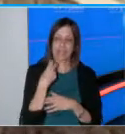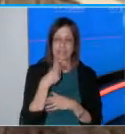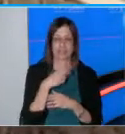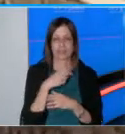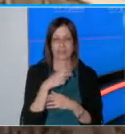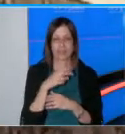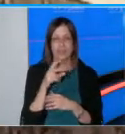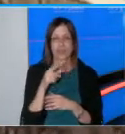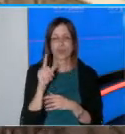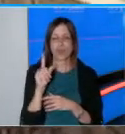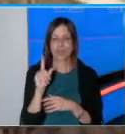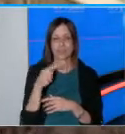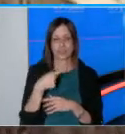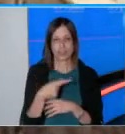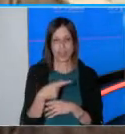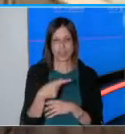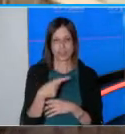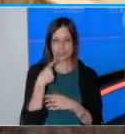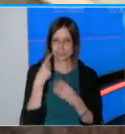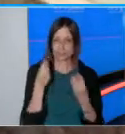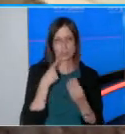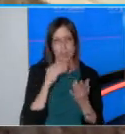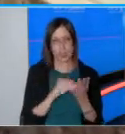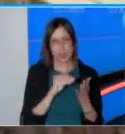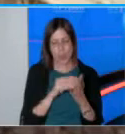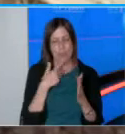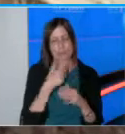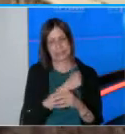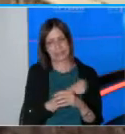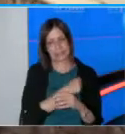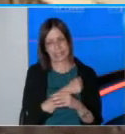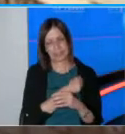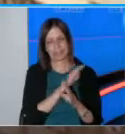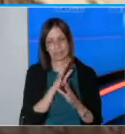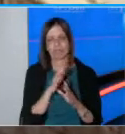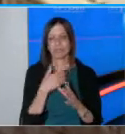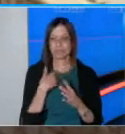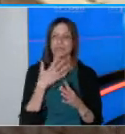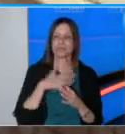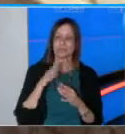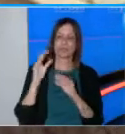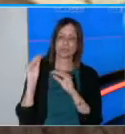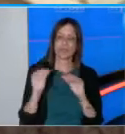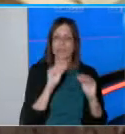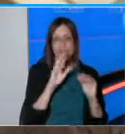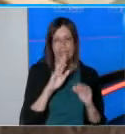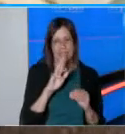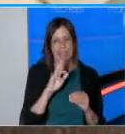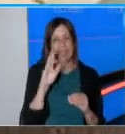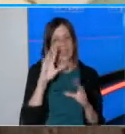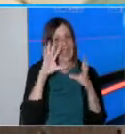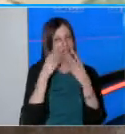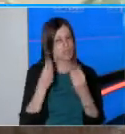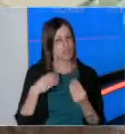ג'בלי. אוקיי, אומרים לי שלא, אני מצטער. אז אני ברשותך אעבור לריזה. ריזה, ערב טוב,